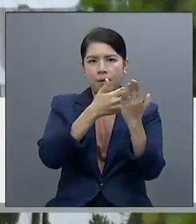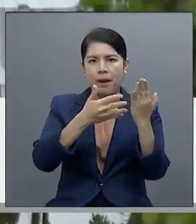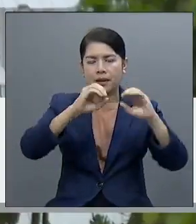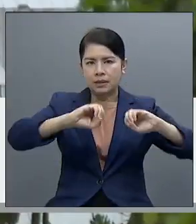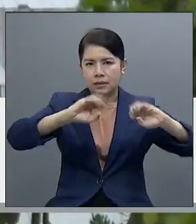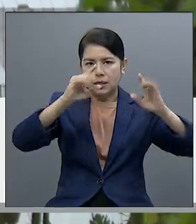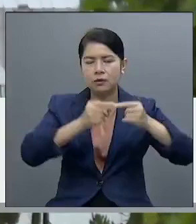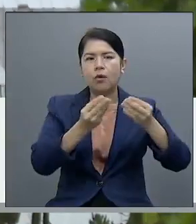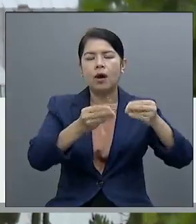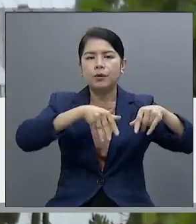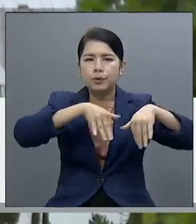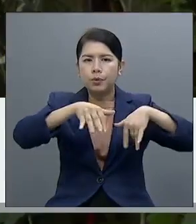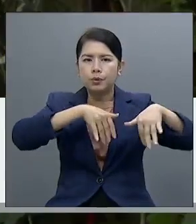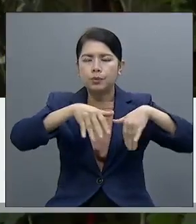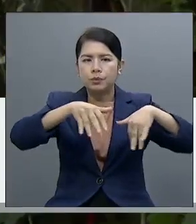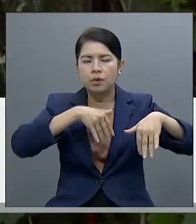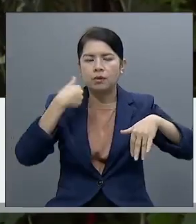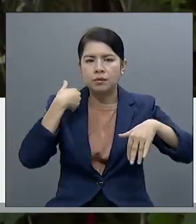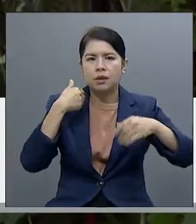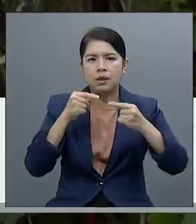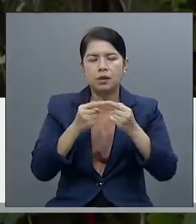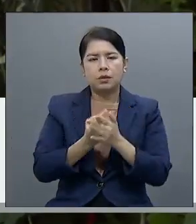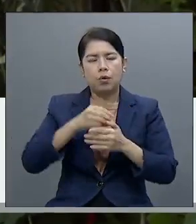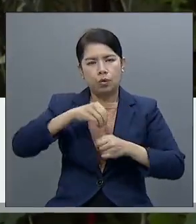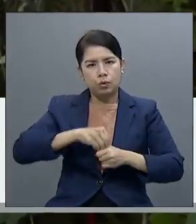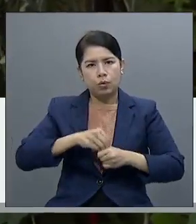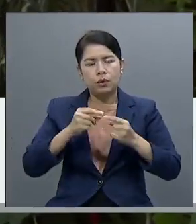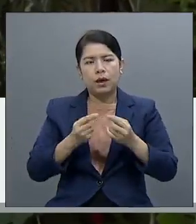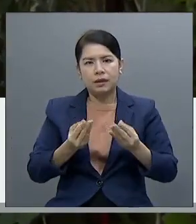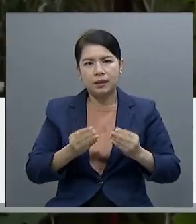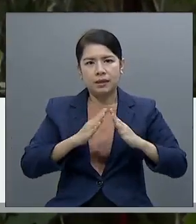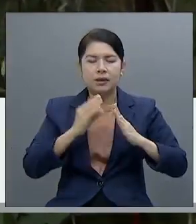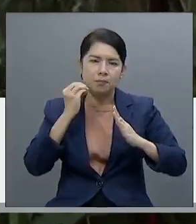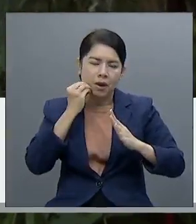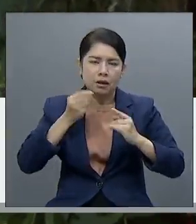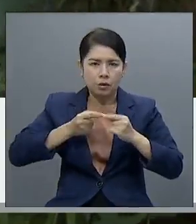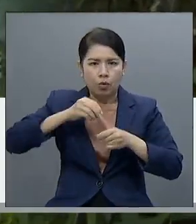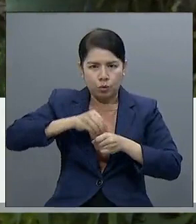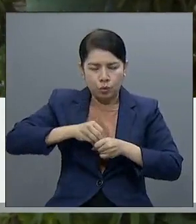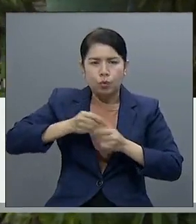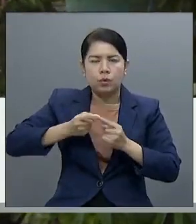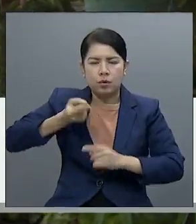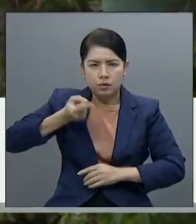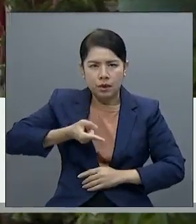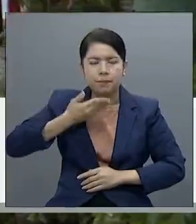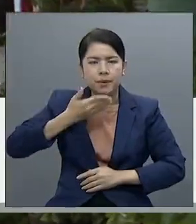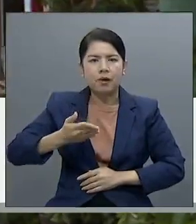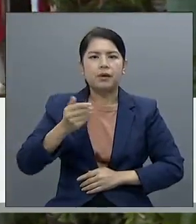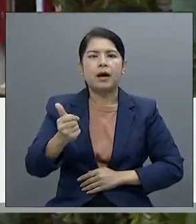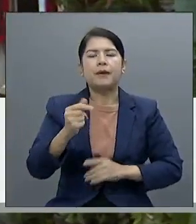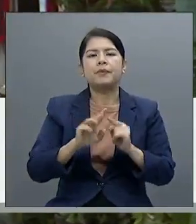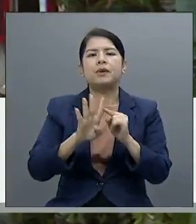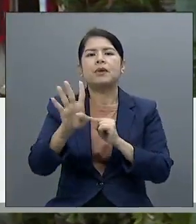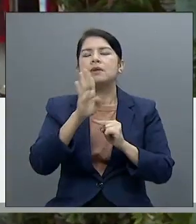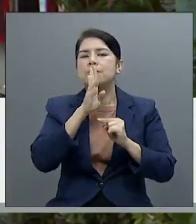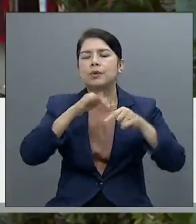รับปรุงสร้างความมั่นคงในที่อยู่อาศัยในที่เดิมที่ดินเดิมได้และ4นะคะในกรณีชุมชนที่ไม่ส